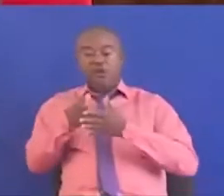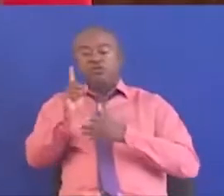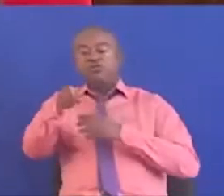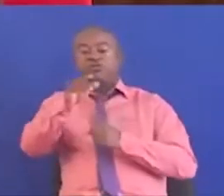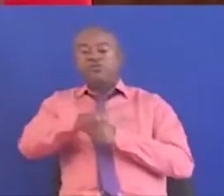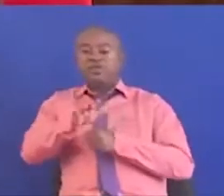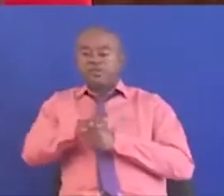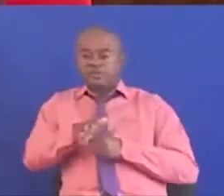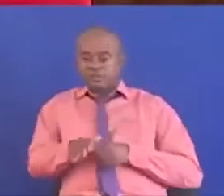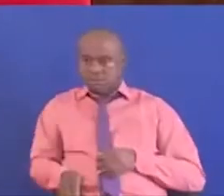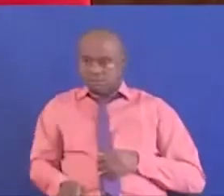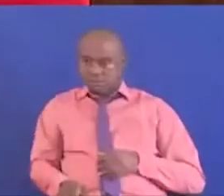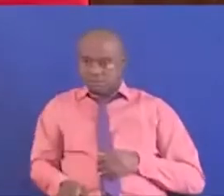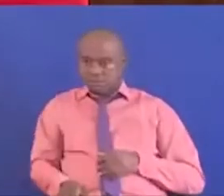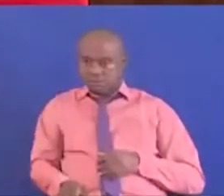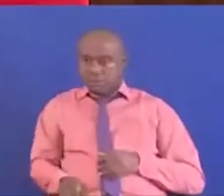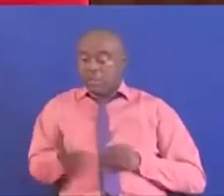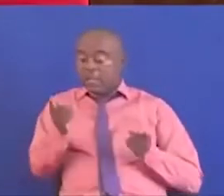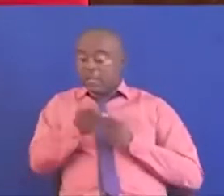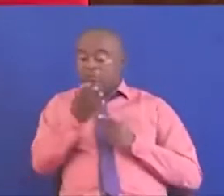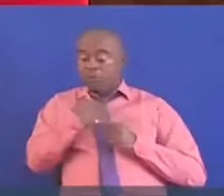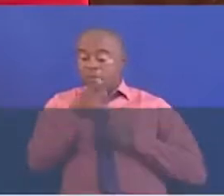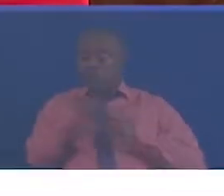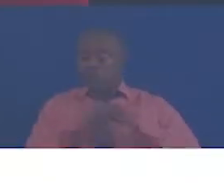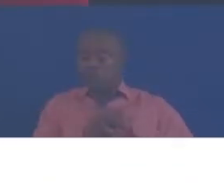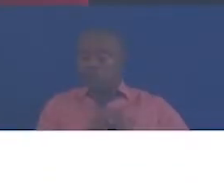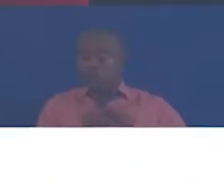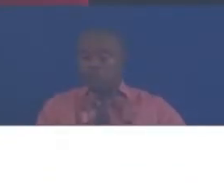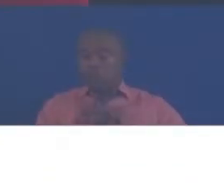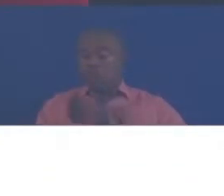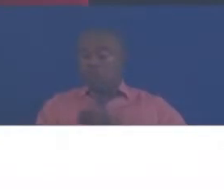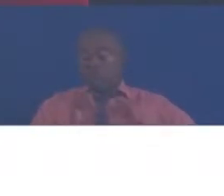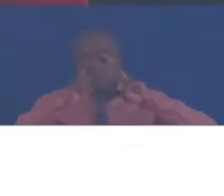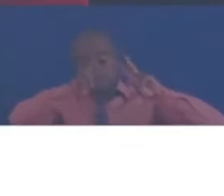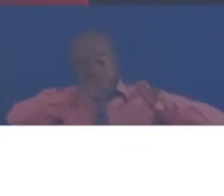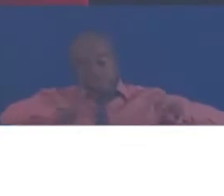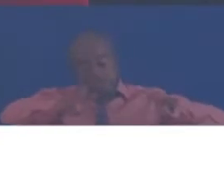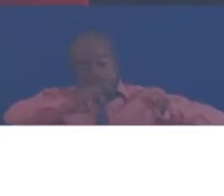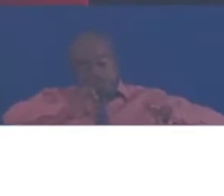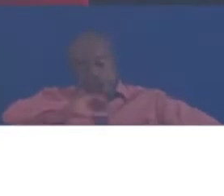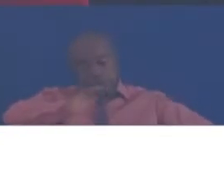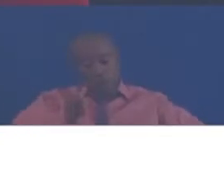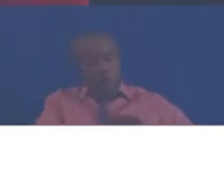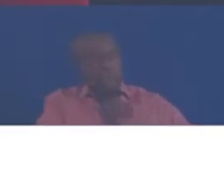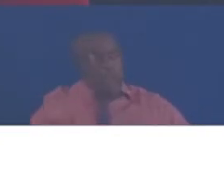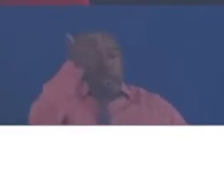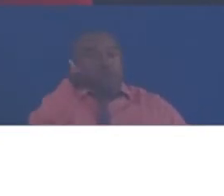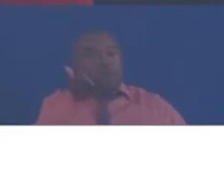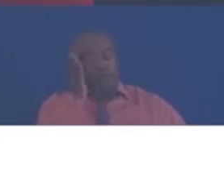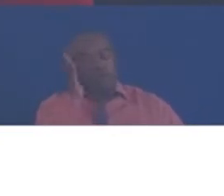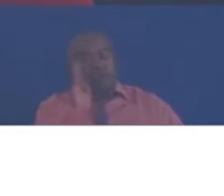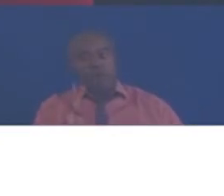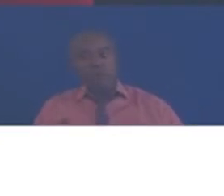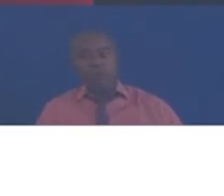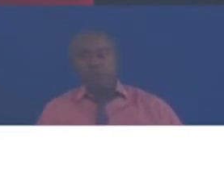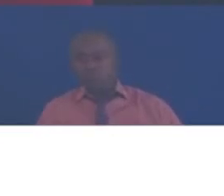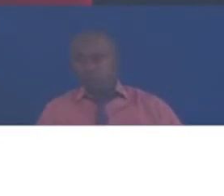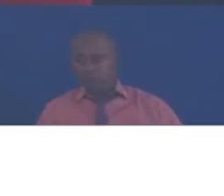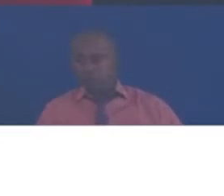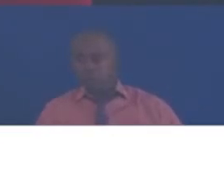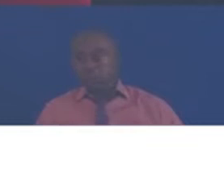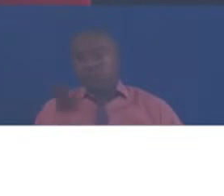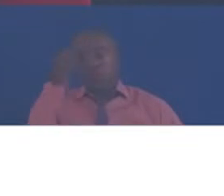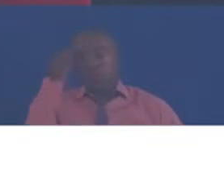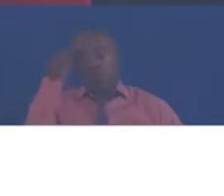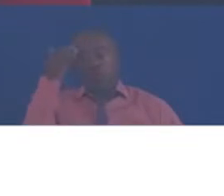kibao. Wananchi ili uingie ni lazima usachiwe, na wengine wanarudishwa hawajui pa kwenda kulala Karatu. Na unakuta ni mgonjwa